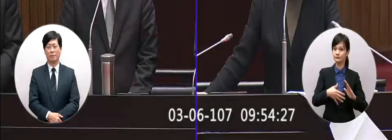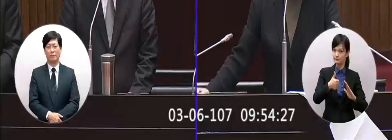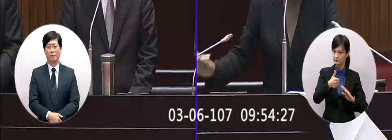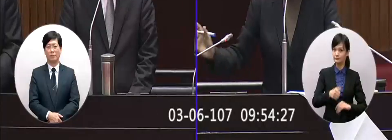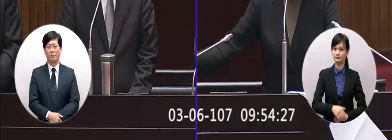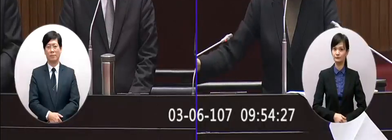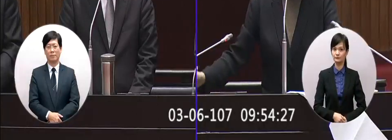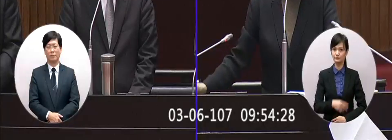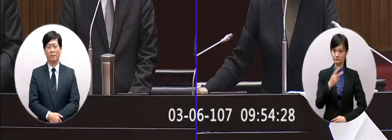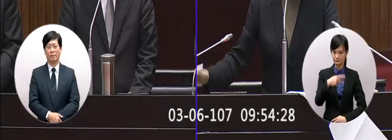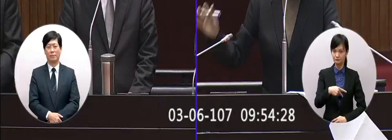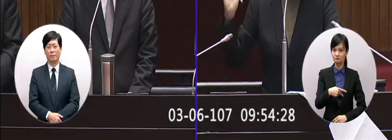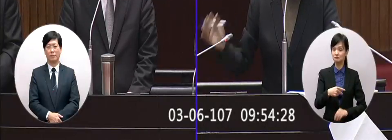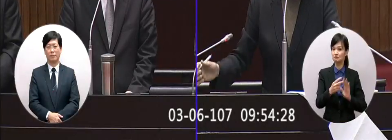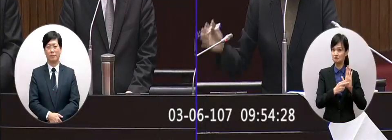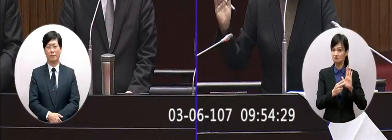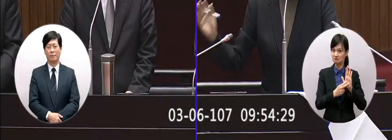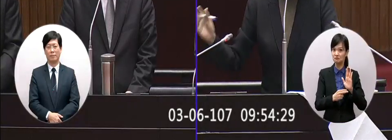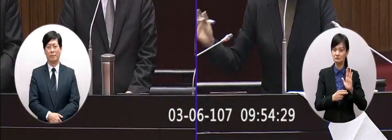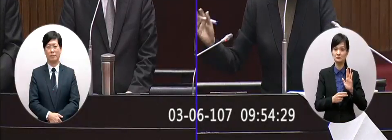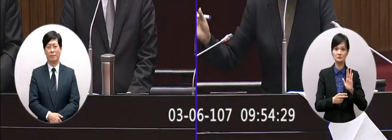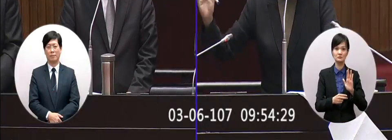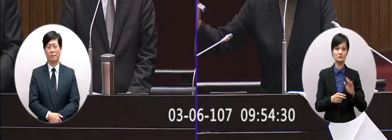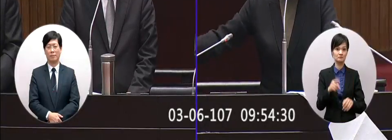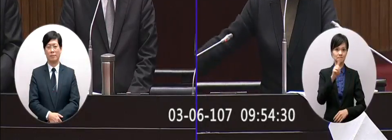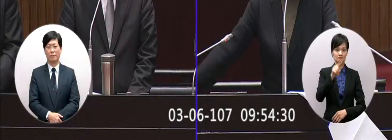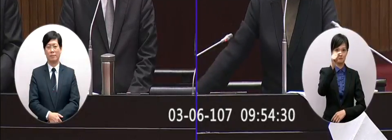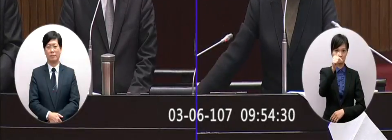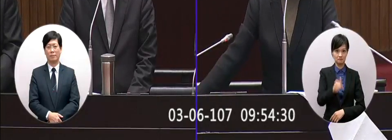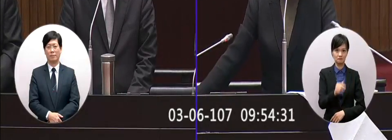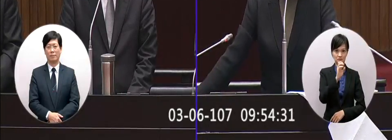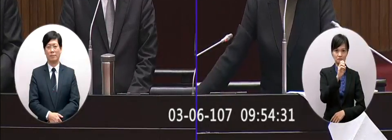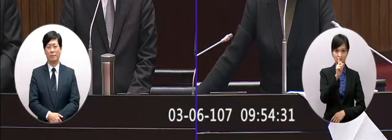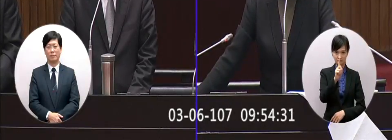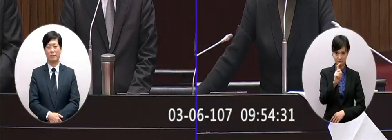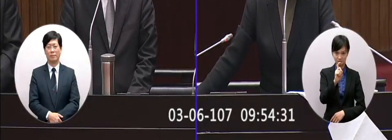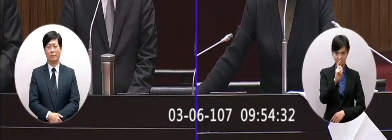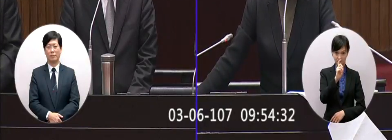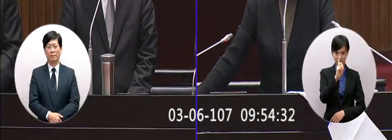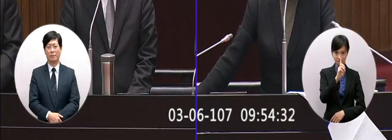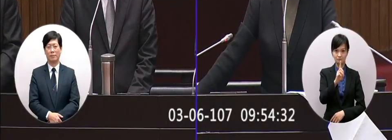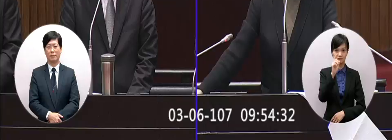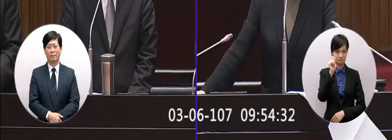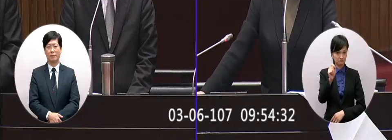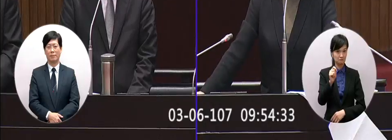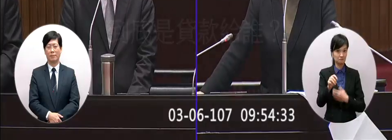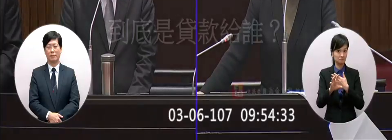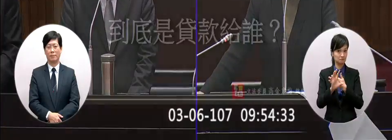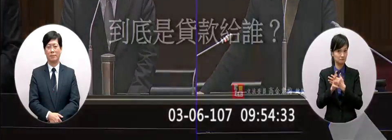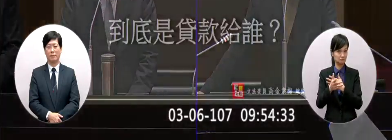可不可以在这边再告诉我们，1000亿的 ODA 海外融资案到底要贷款给谁？